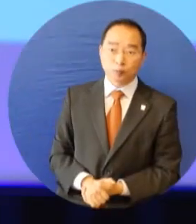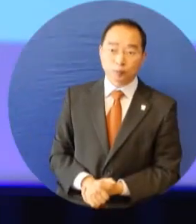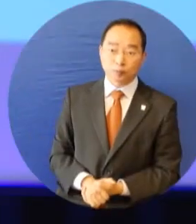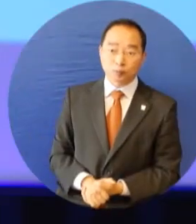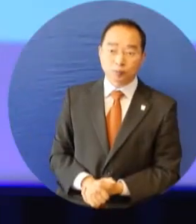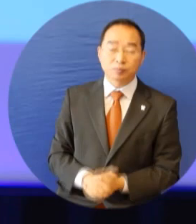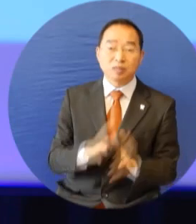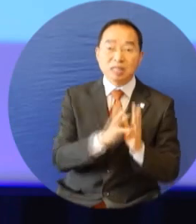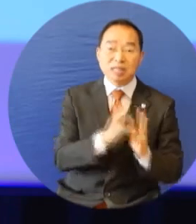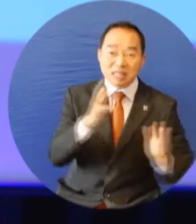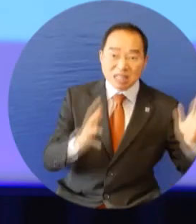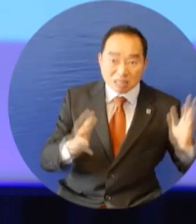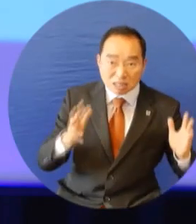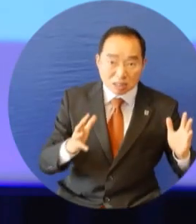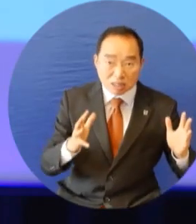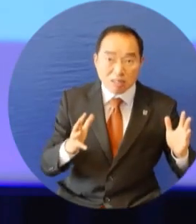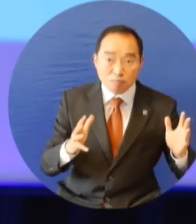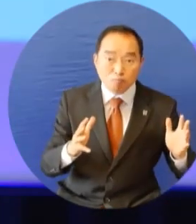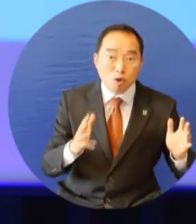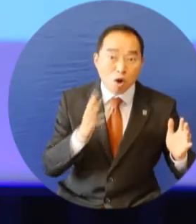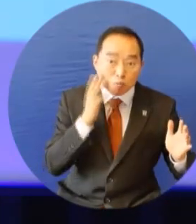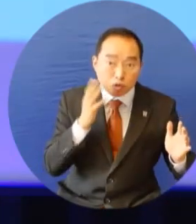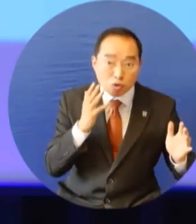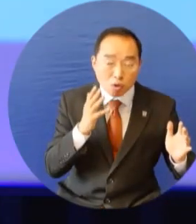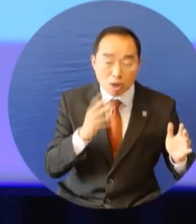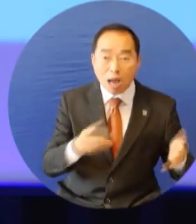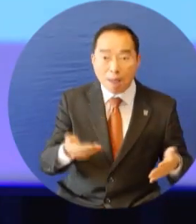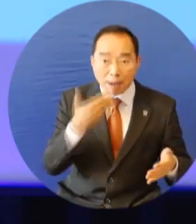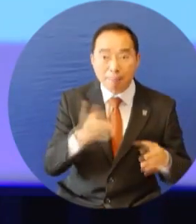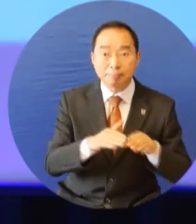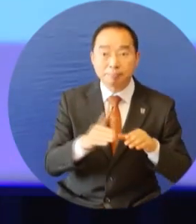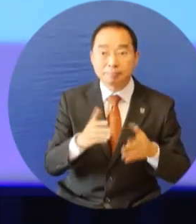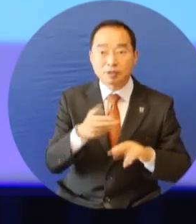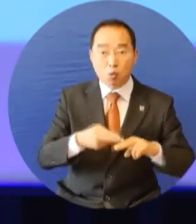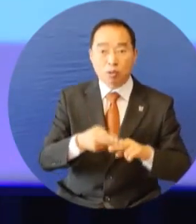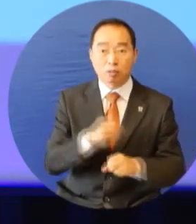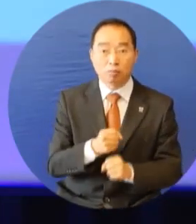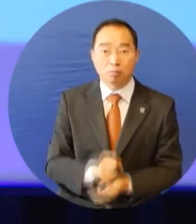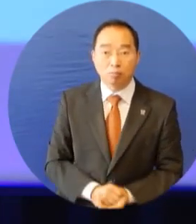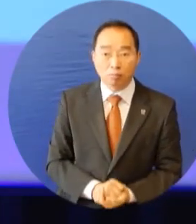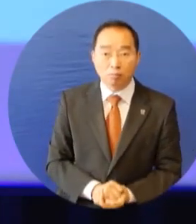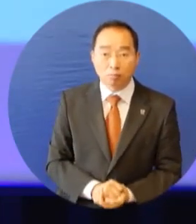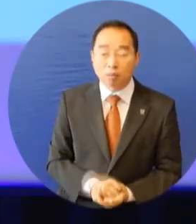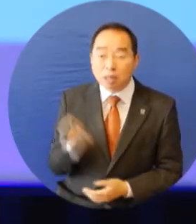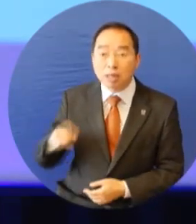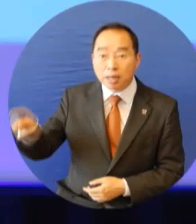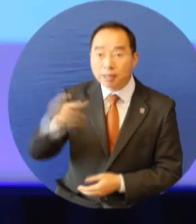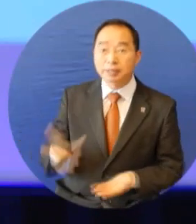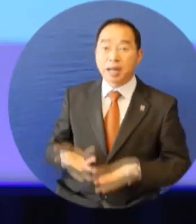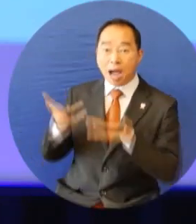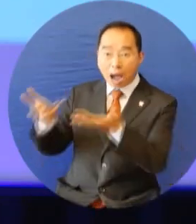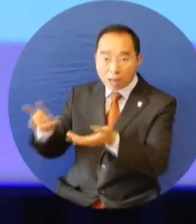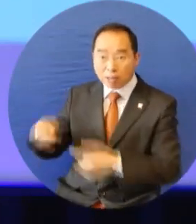해줬어요. 12명. 들풀 밥상에. 그래 해줬더니